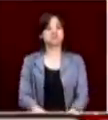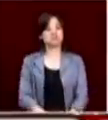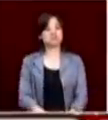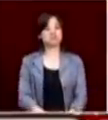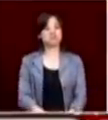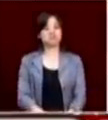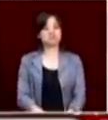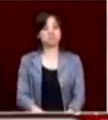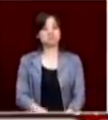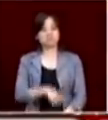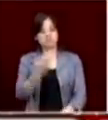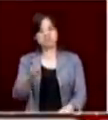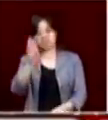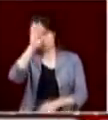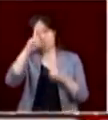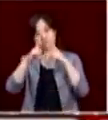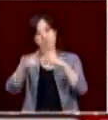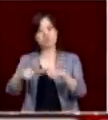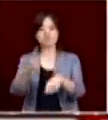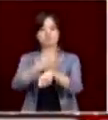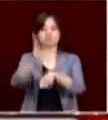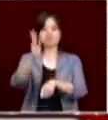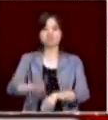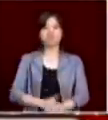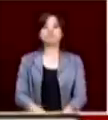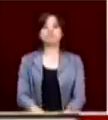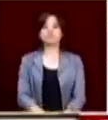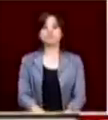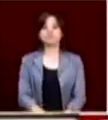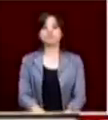苏贞昌先生，请回答，时间2分30秒。